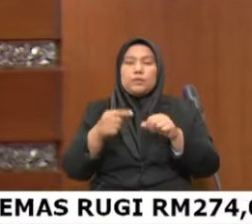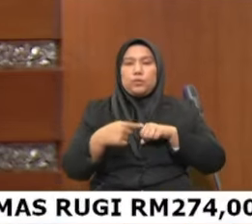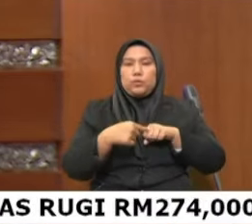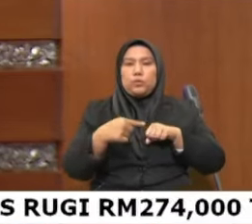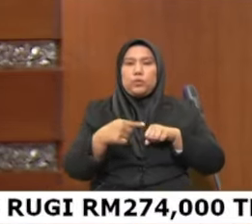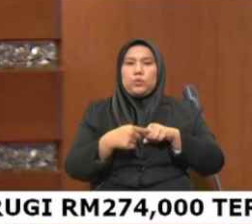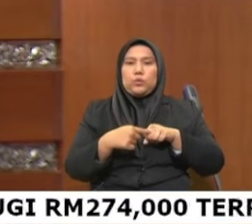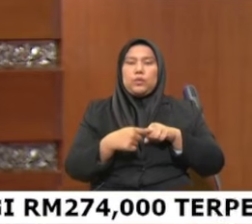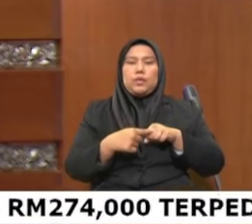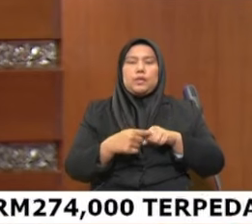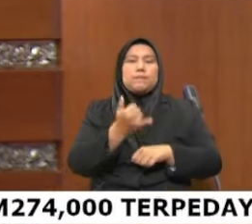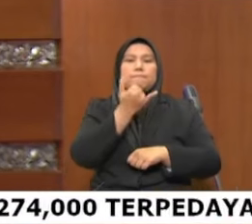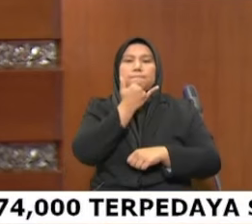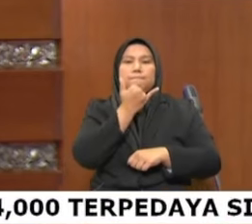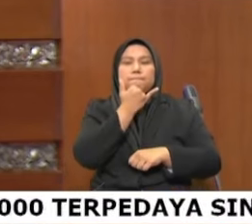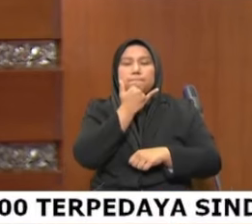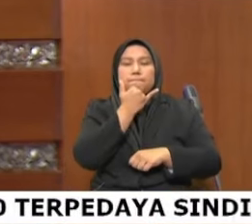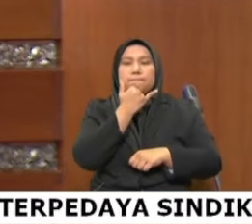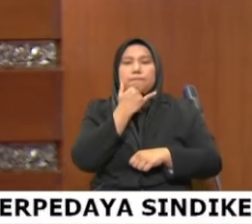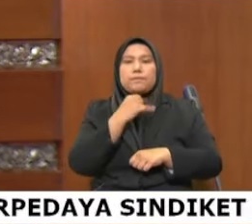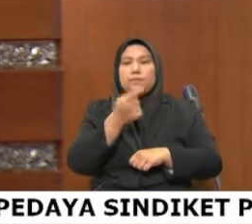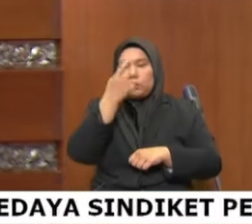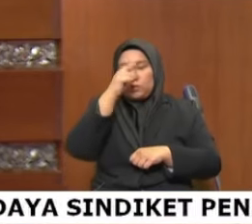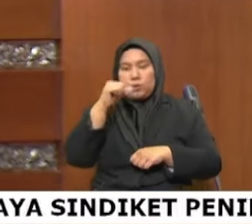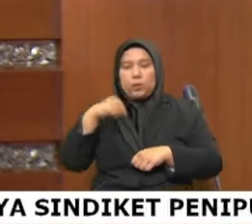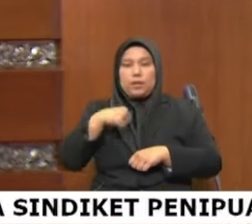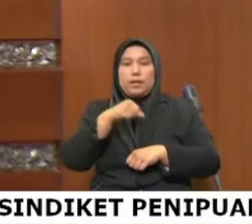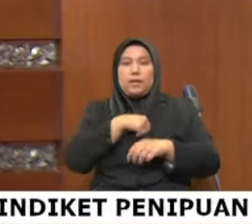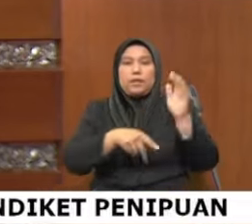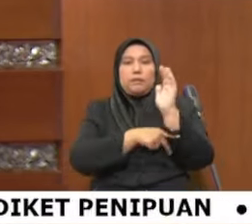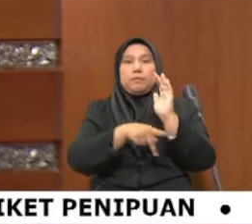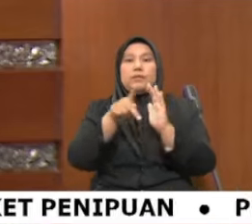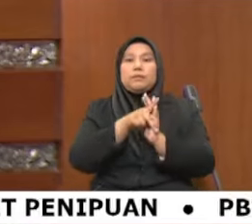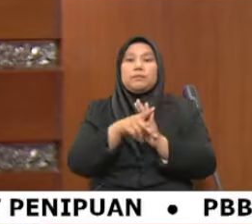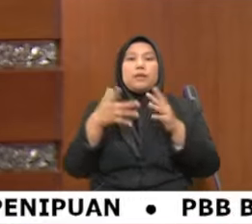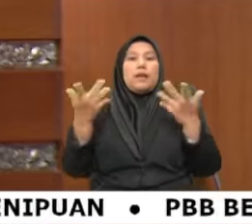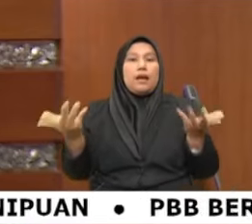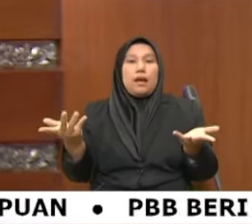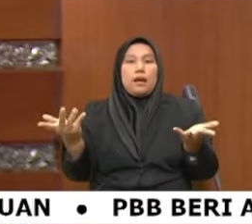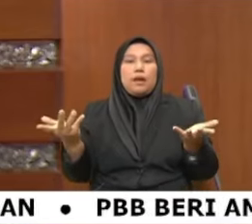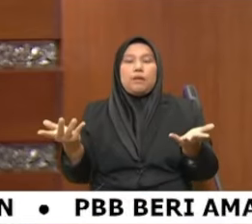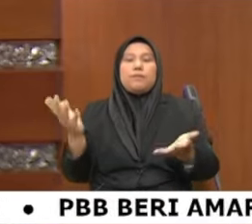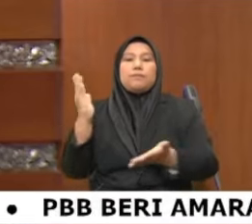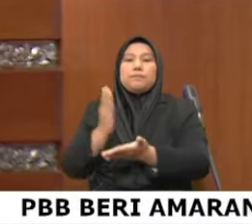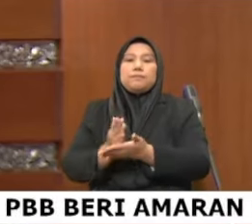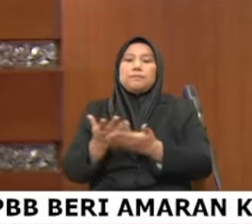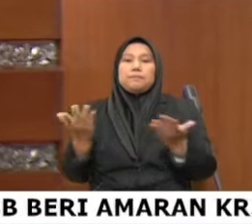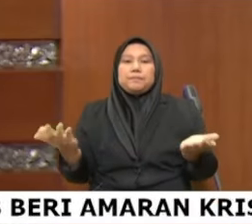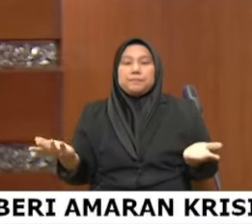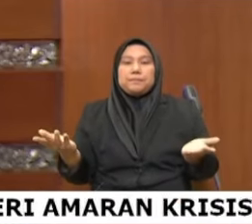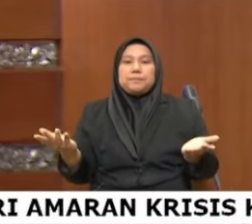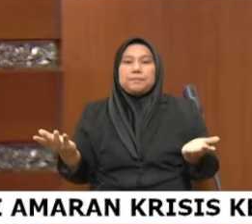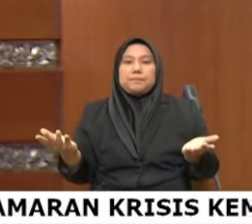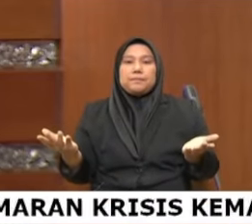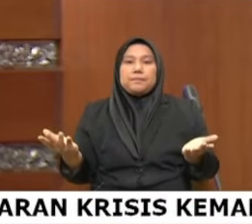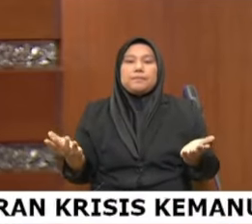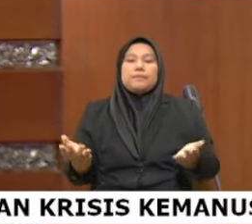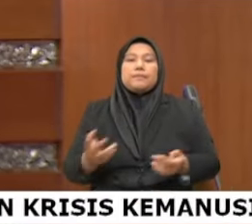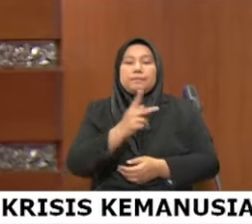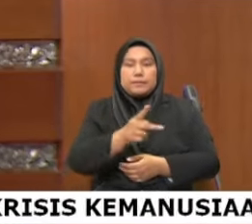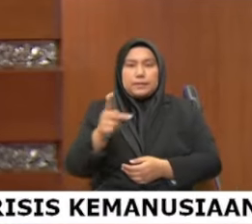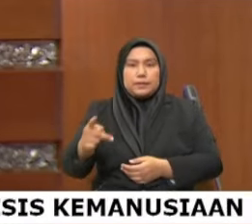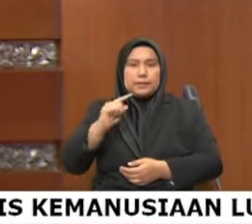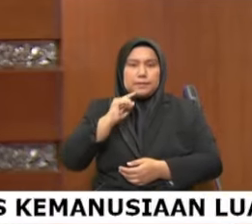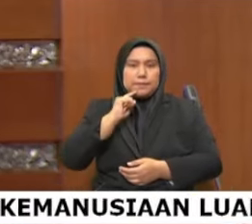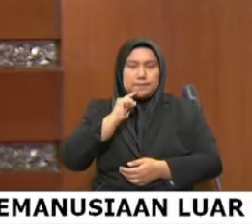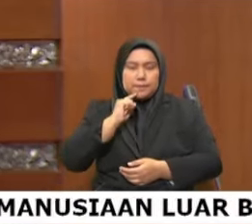tuduhan liar terhadap ahli-ahli parlimen yang lain, di manakah noktahnya? So saya minta, perkara ini adalah serius, jadi saya